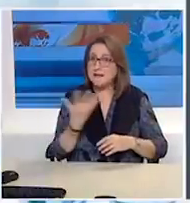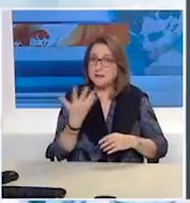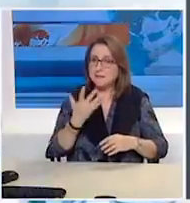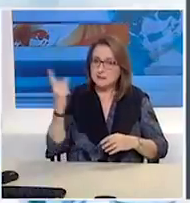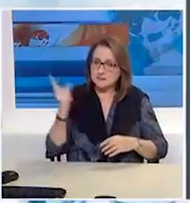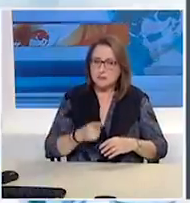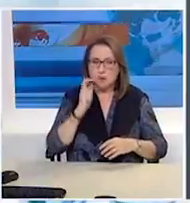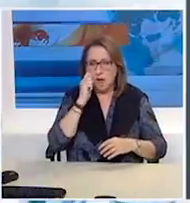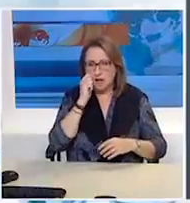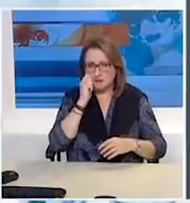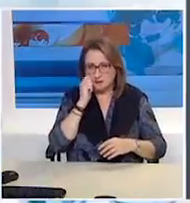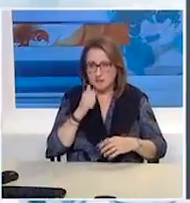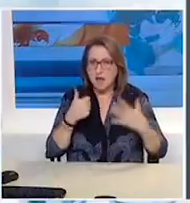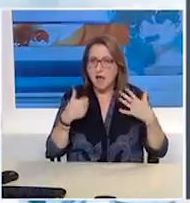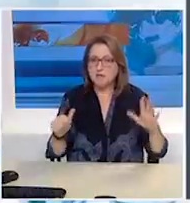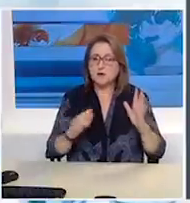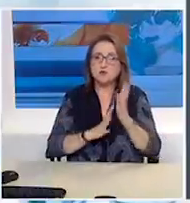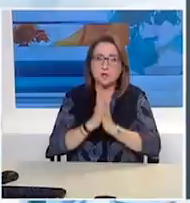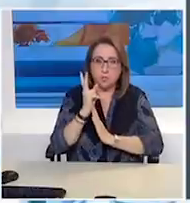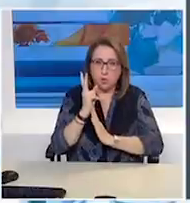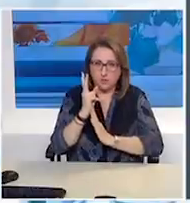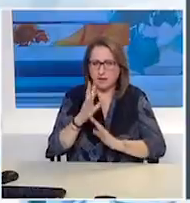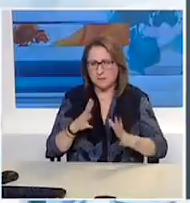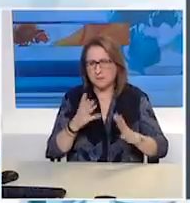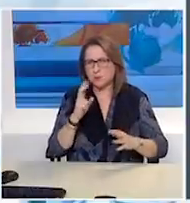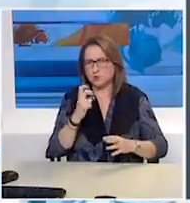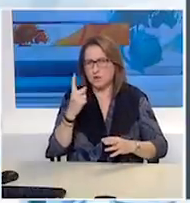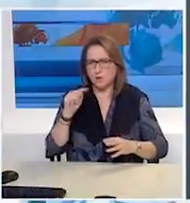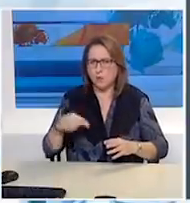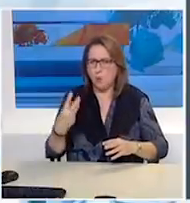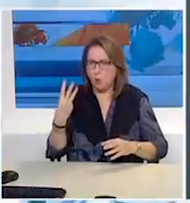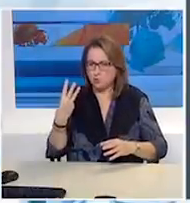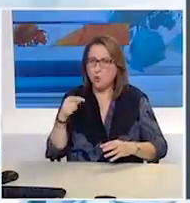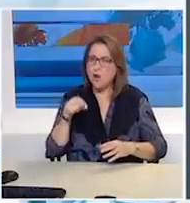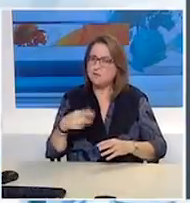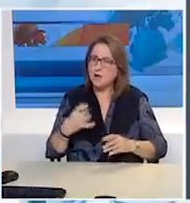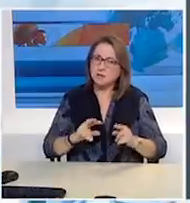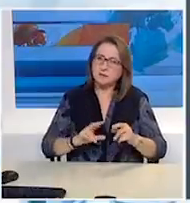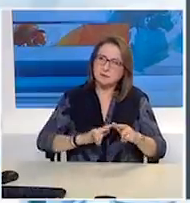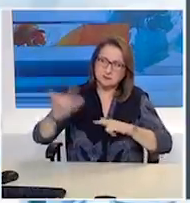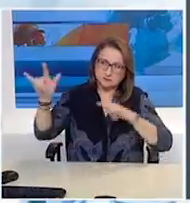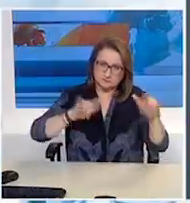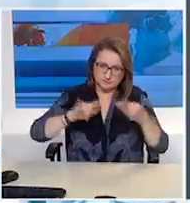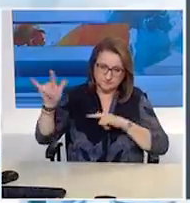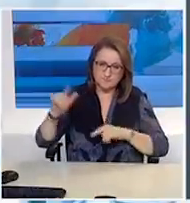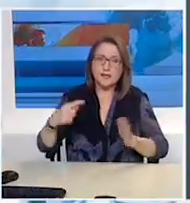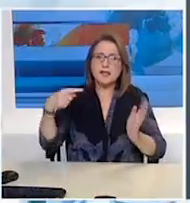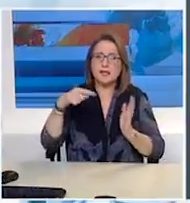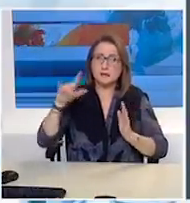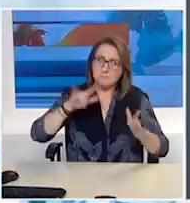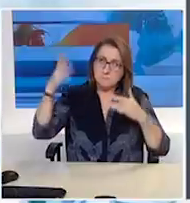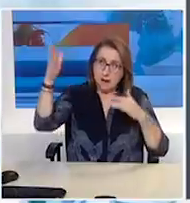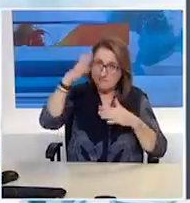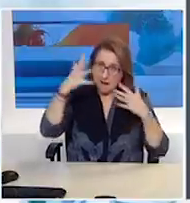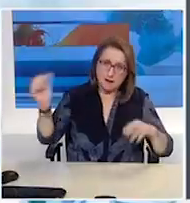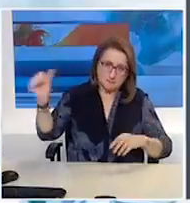άνδρες. 612, το 21,8%, θεωρούνται σχετιζόμενα με ταξίδια από το εξωτερικό. Και